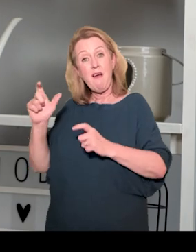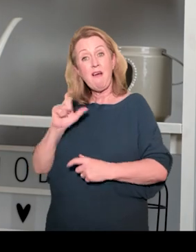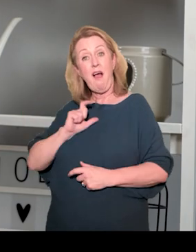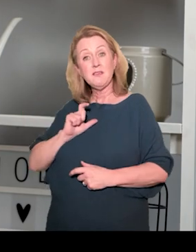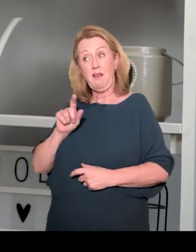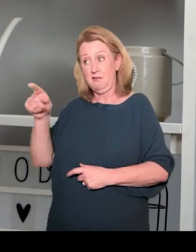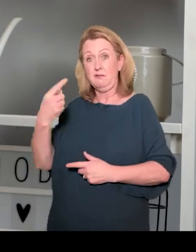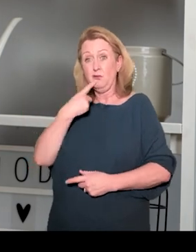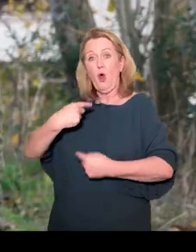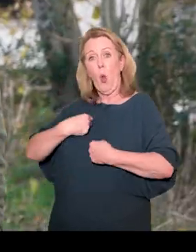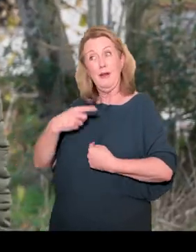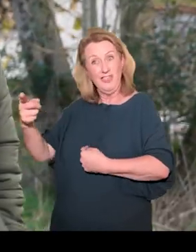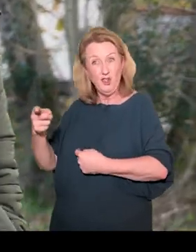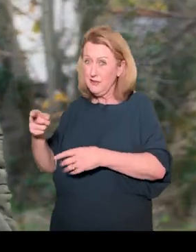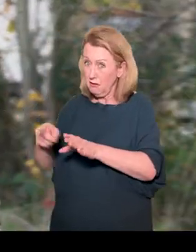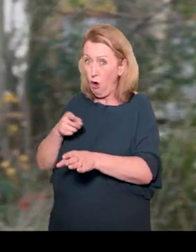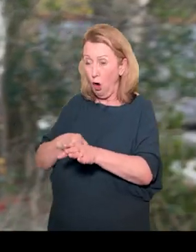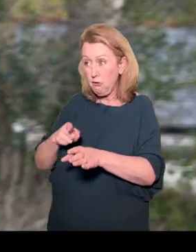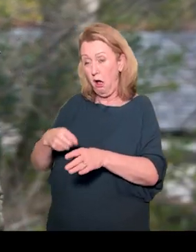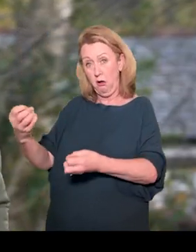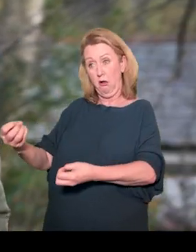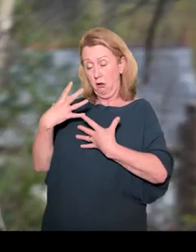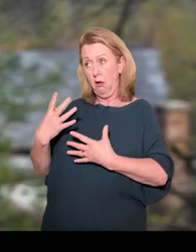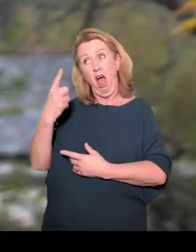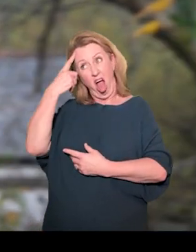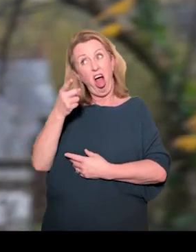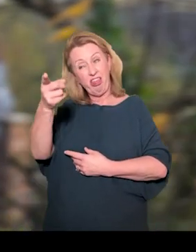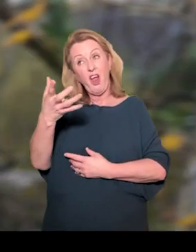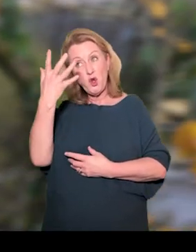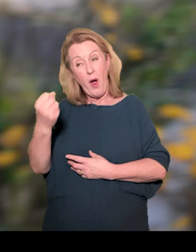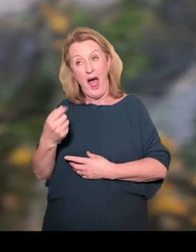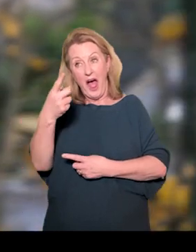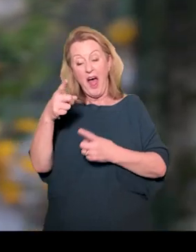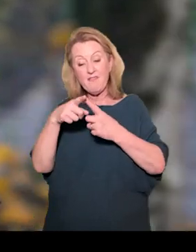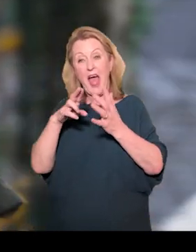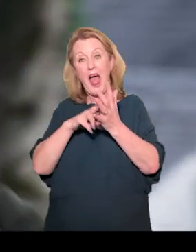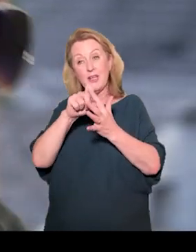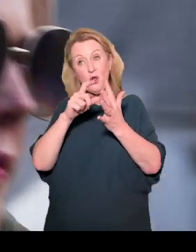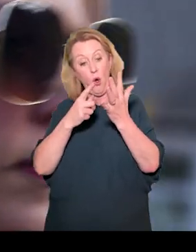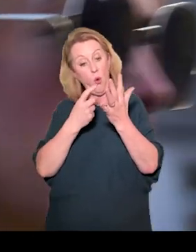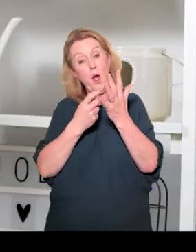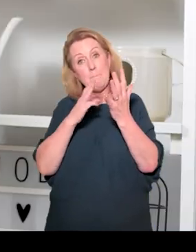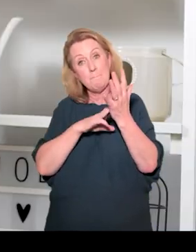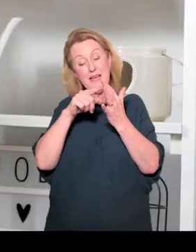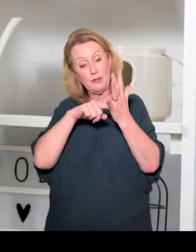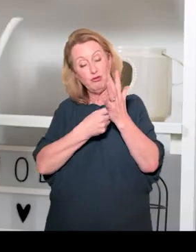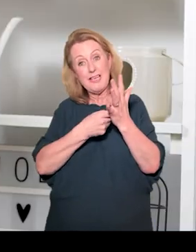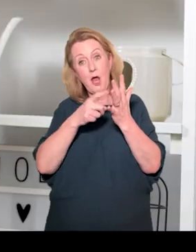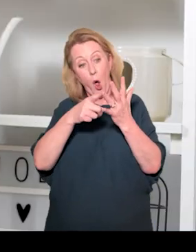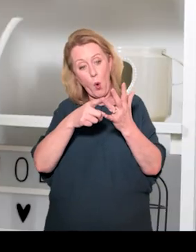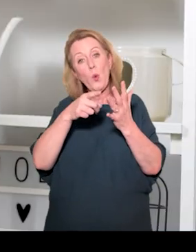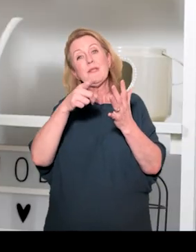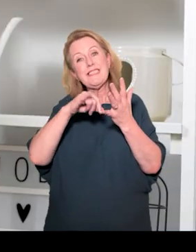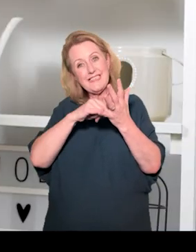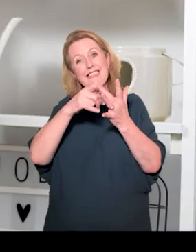oedd ddim disgwyl i neb arall o bod amdano fe. Ges i driniaeth reit, wel, gohega, really, pan ti'n meddwl. Ond